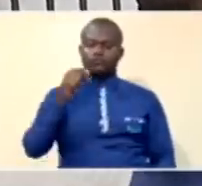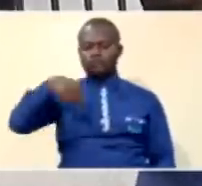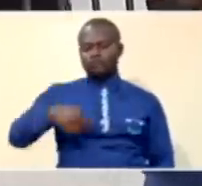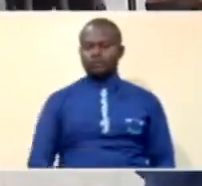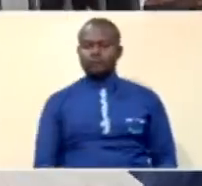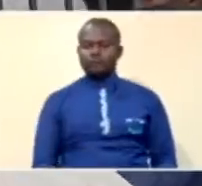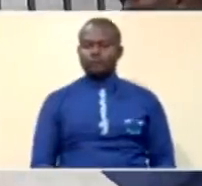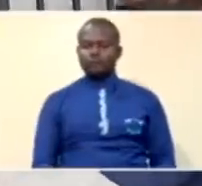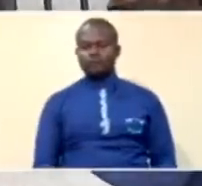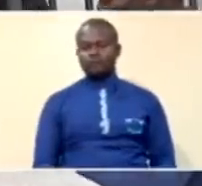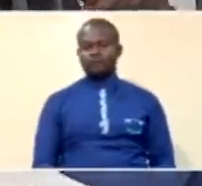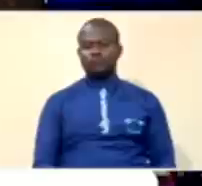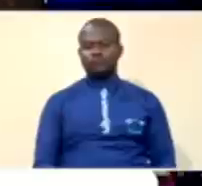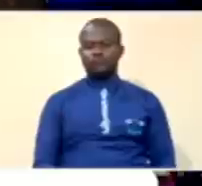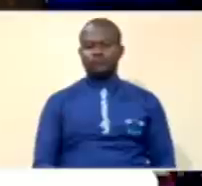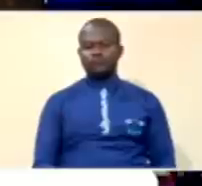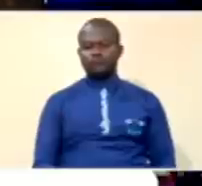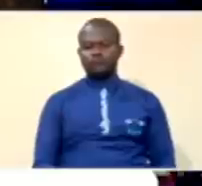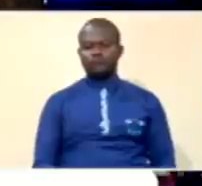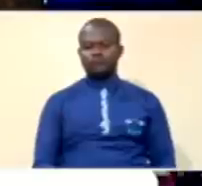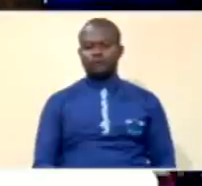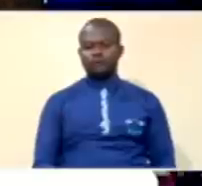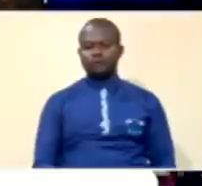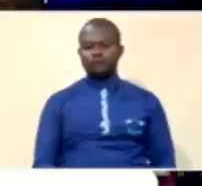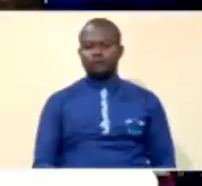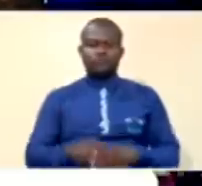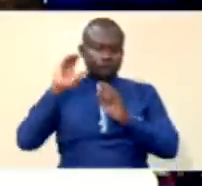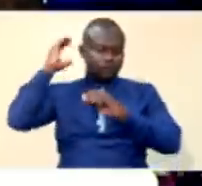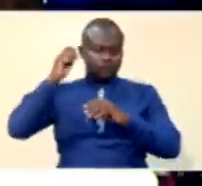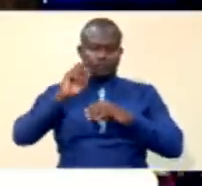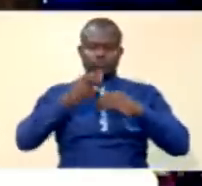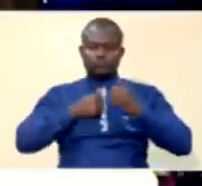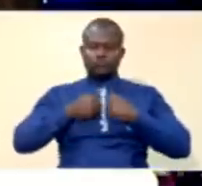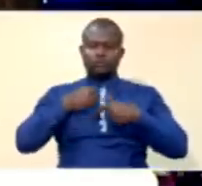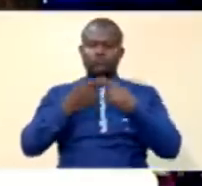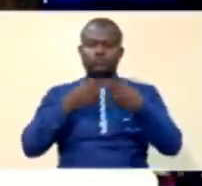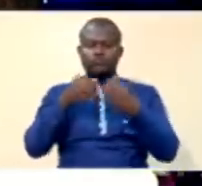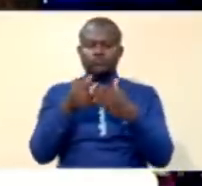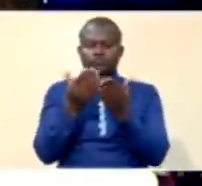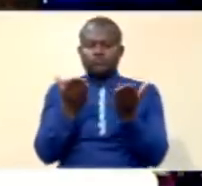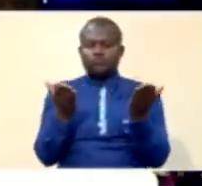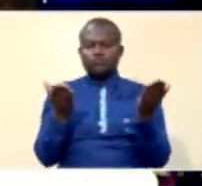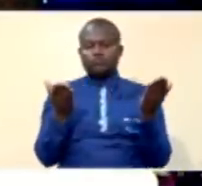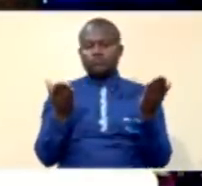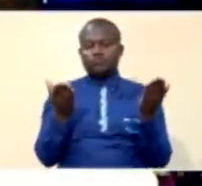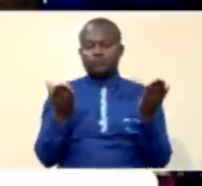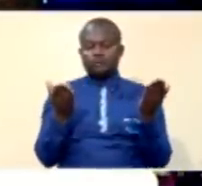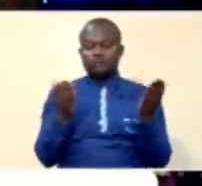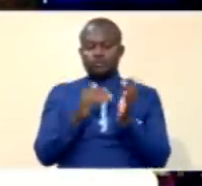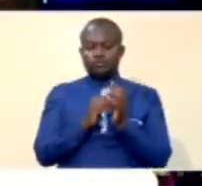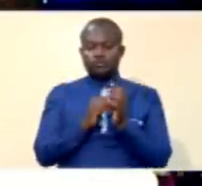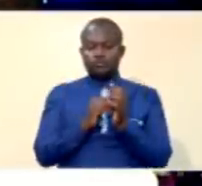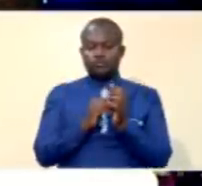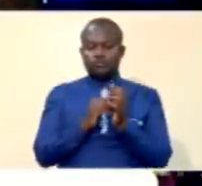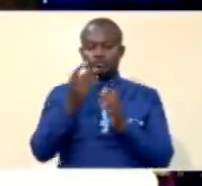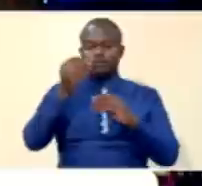Bosco mu mujyi wa Kigali. Namakuru ya televiziyo Rwanda mukomeje gukurikira. Gloria, twongere twikoza no